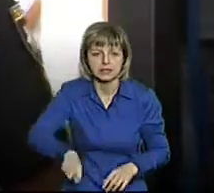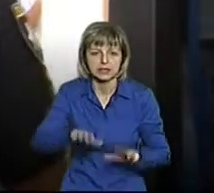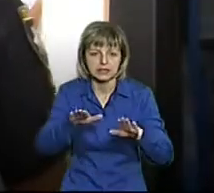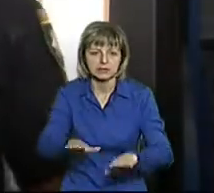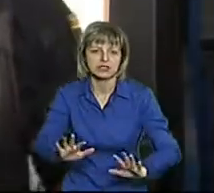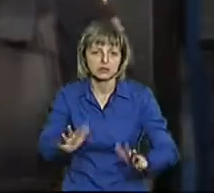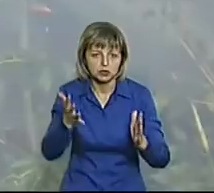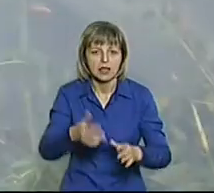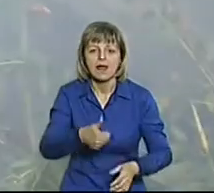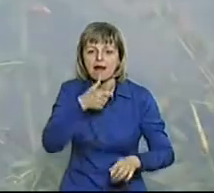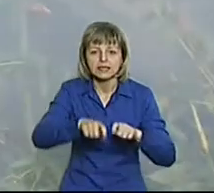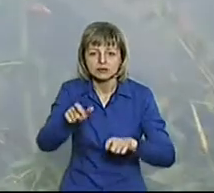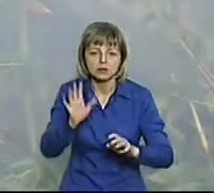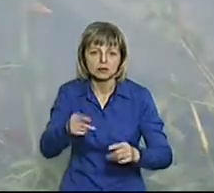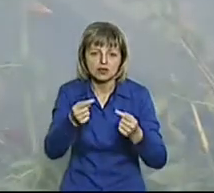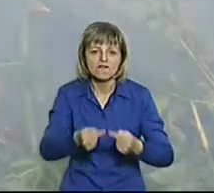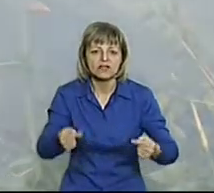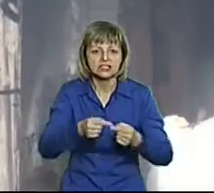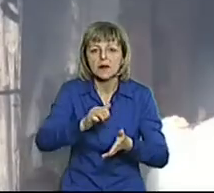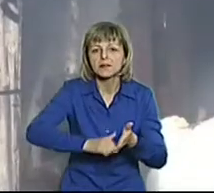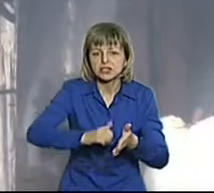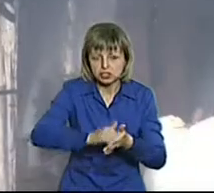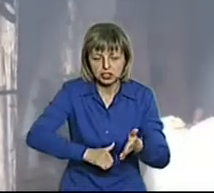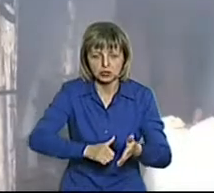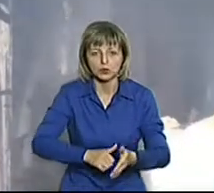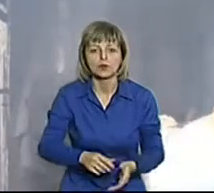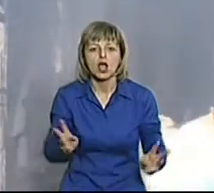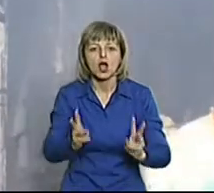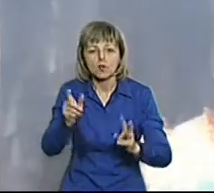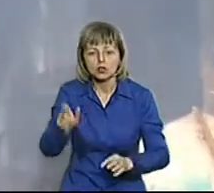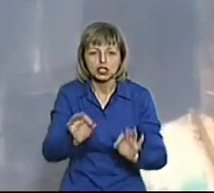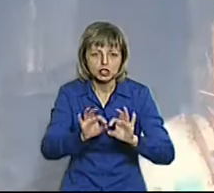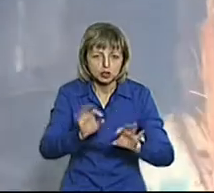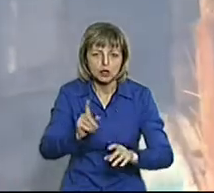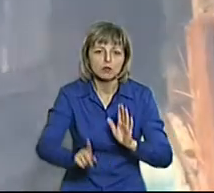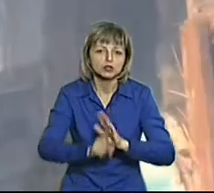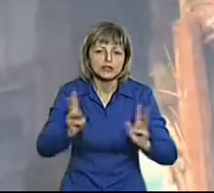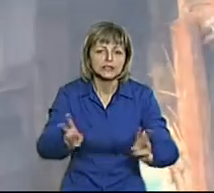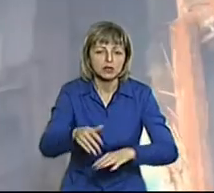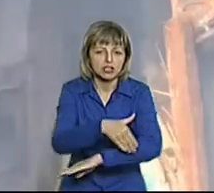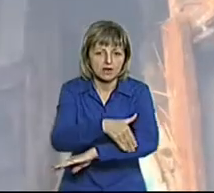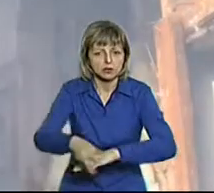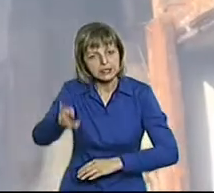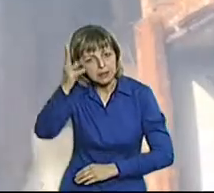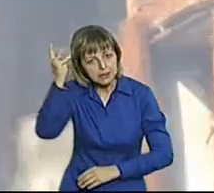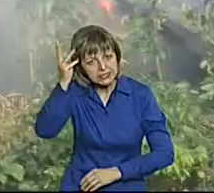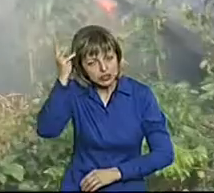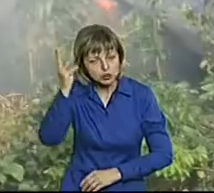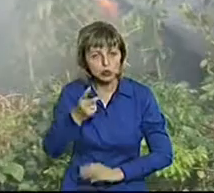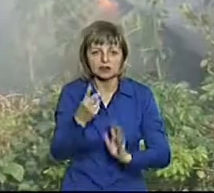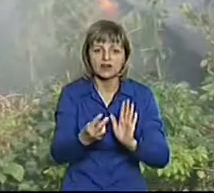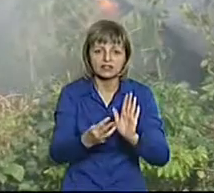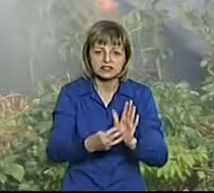визначати причину займання. Пожежник Сергій Зданевич розповів, що виклики про займання будинку на Богдана Хмельницького,